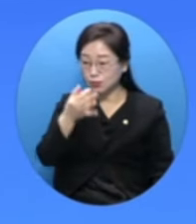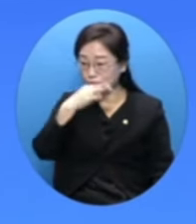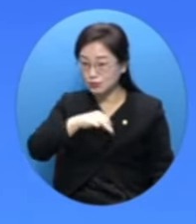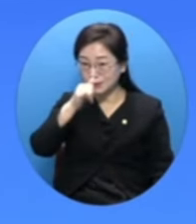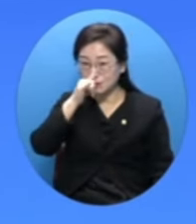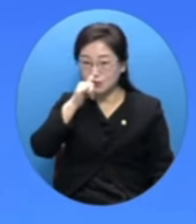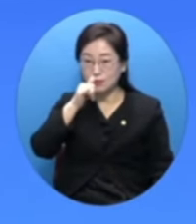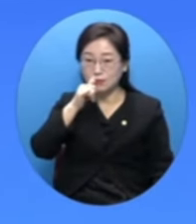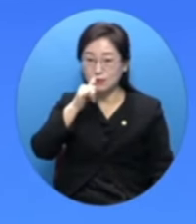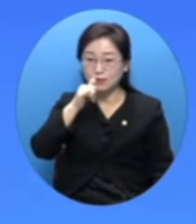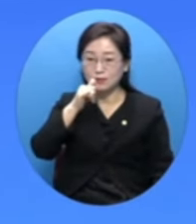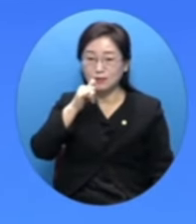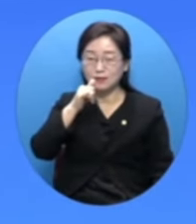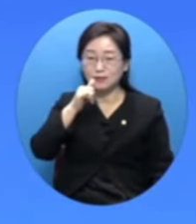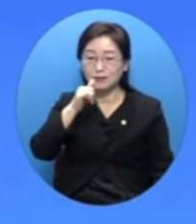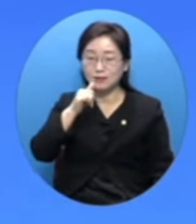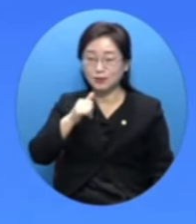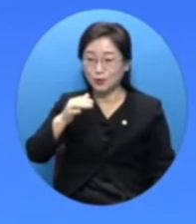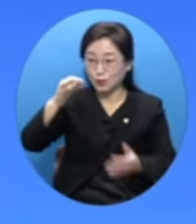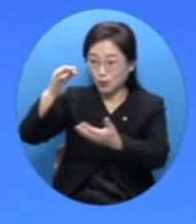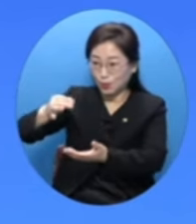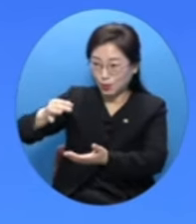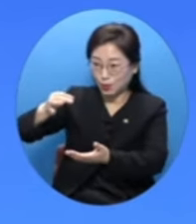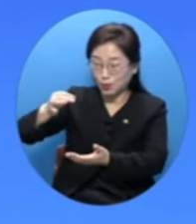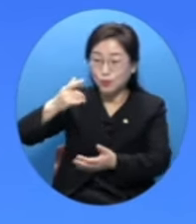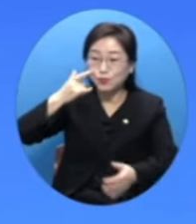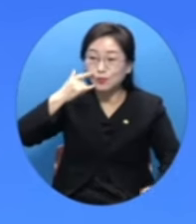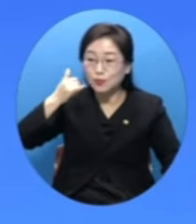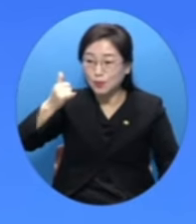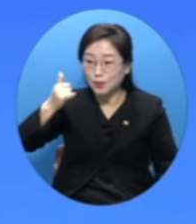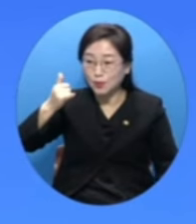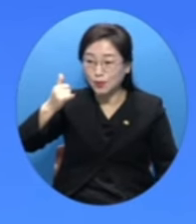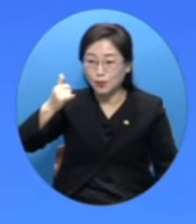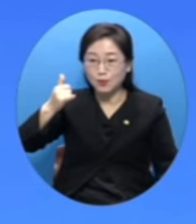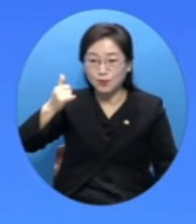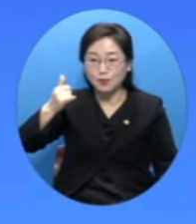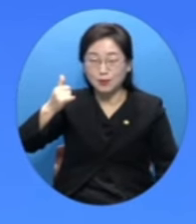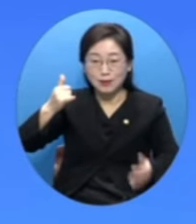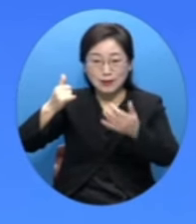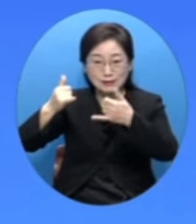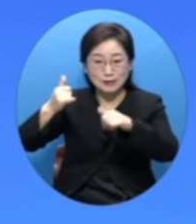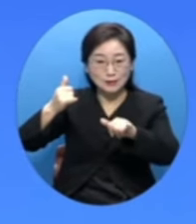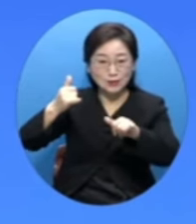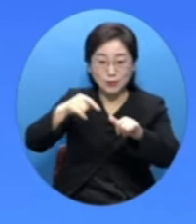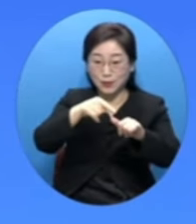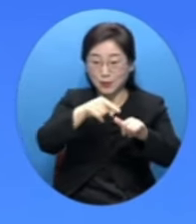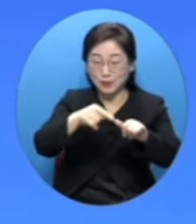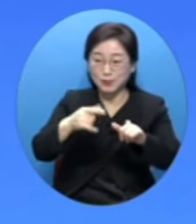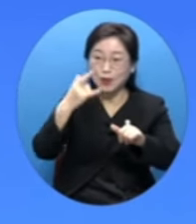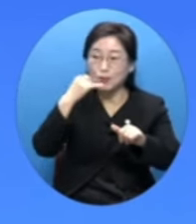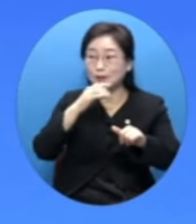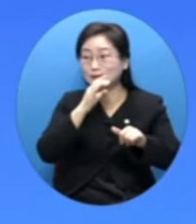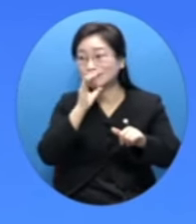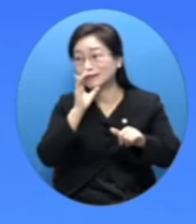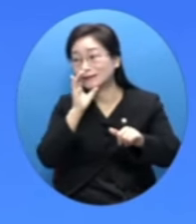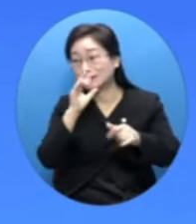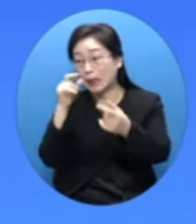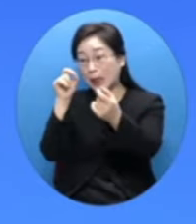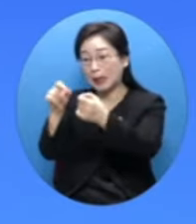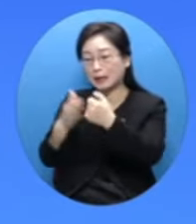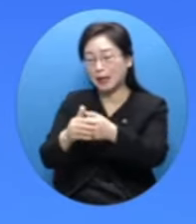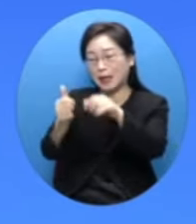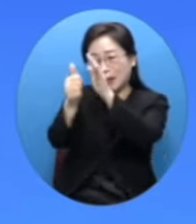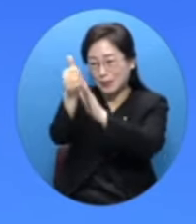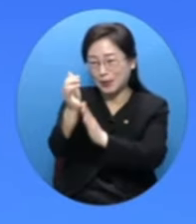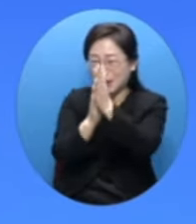때문에 돈 많은 부모를 둔 자녀들이 부모님이 나이가 많아 돌아가실 때 되면 잘합니다. 어떻게